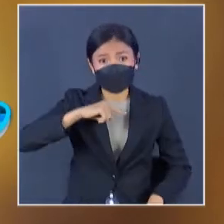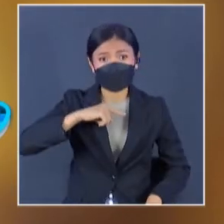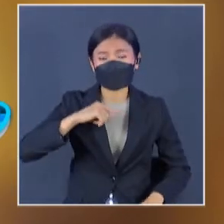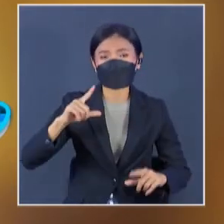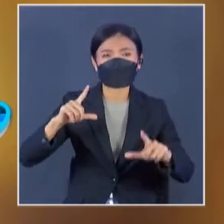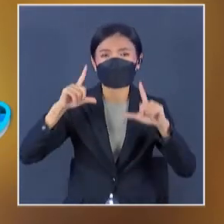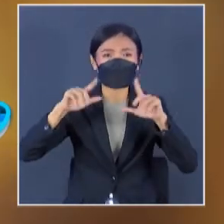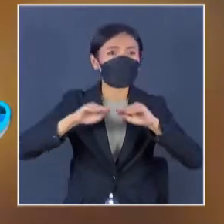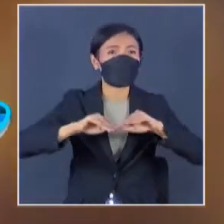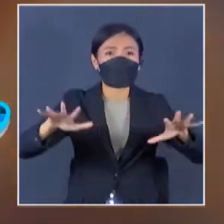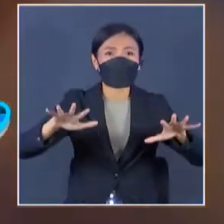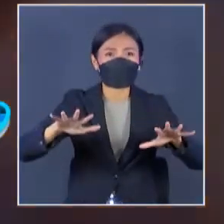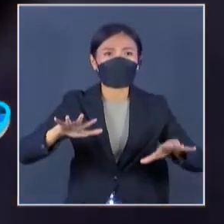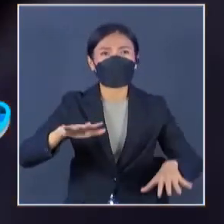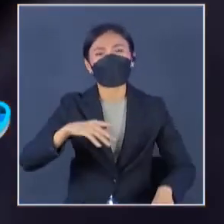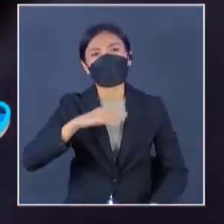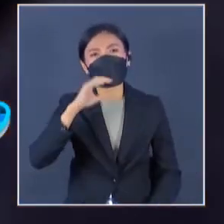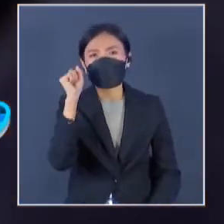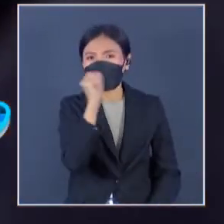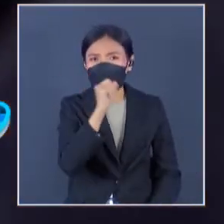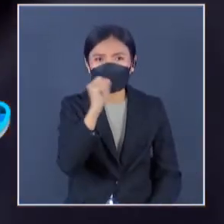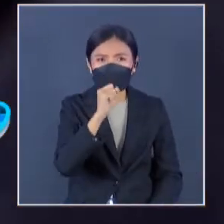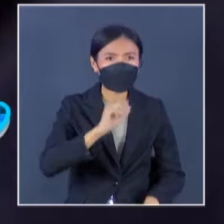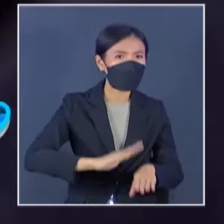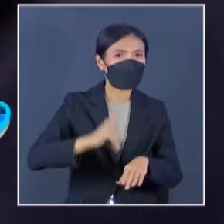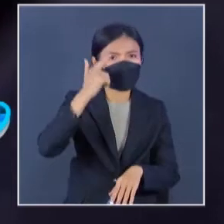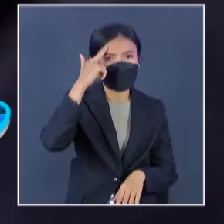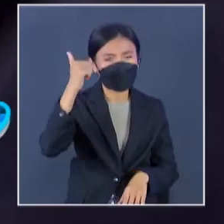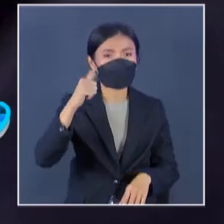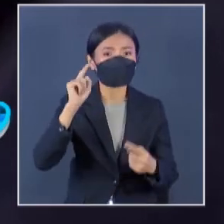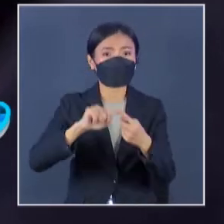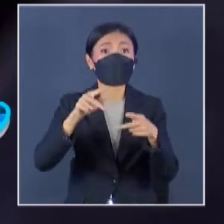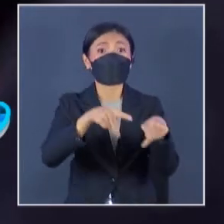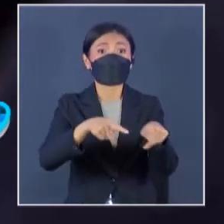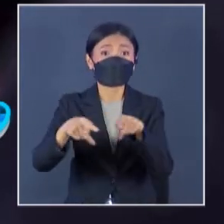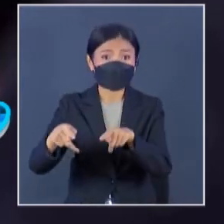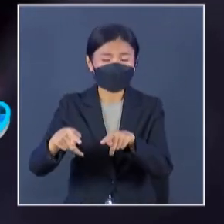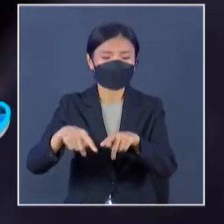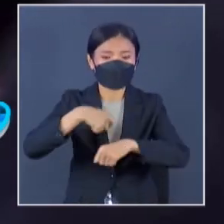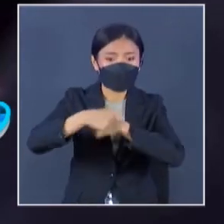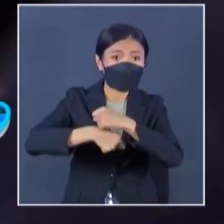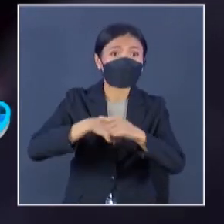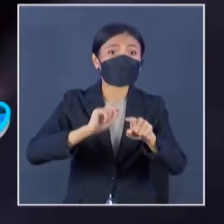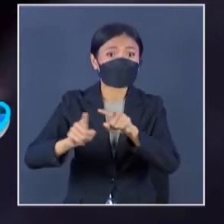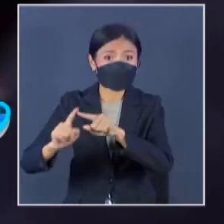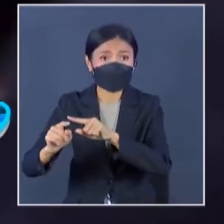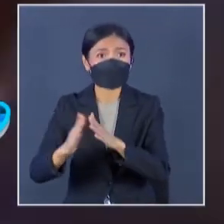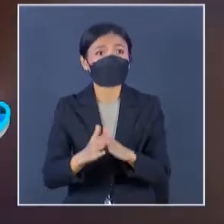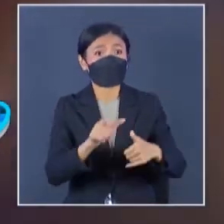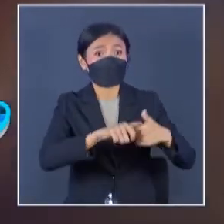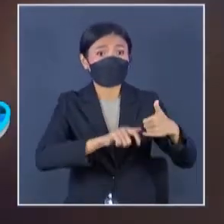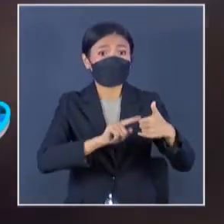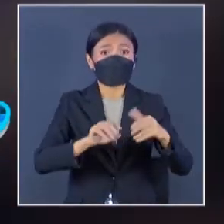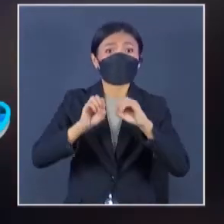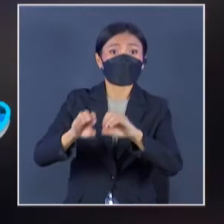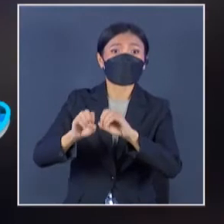ชาเพลงแหล่และยังได้รับการยกย่องว่าเป็นหมอทำขวัญอันดับหนึ่งของเมืองไทยค่ะทั้งยังเป็นผู้สร้างราชินีลูกทุ่งพุ่มพว